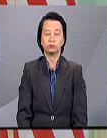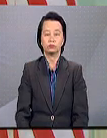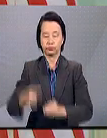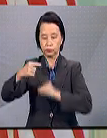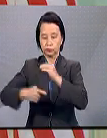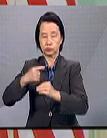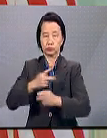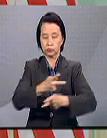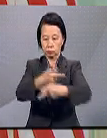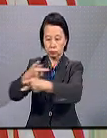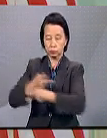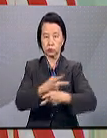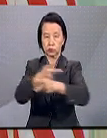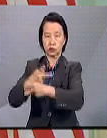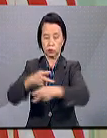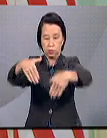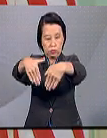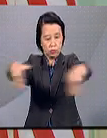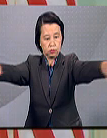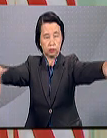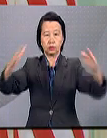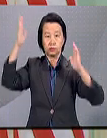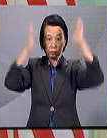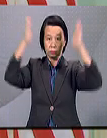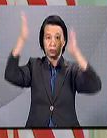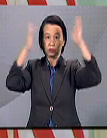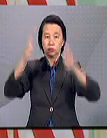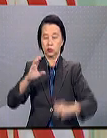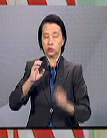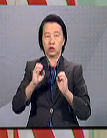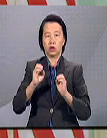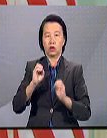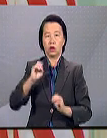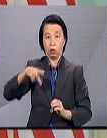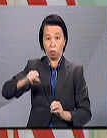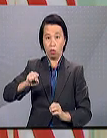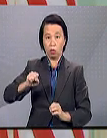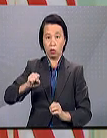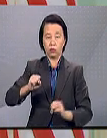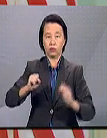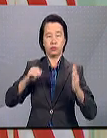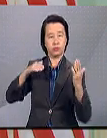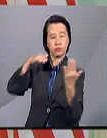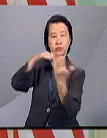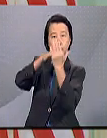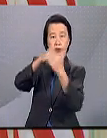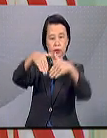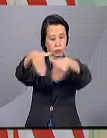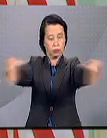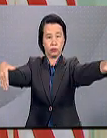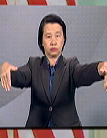Mengenai kawalan sempadan negara, operasi benteng ataupun ops benteng